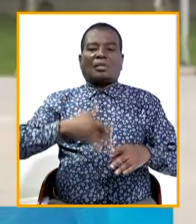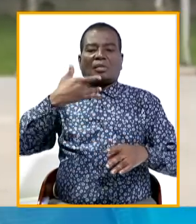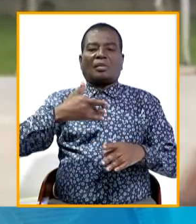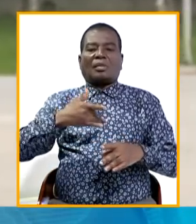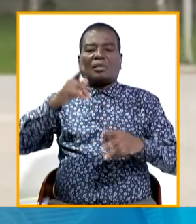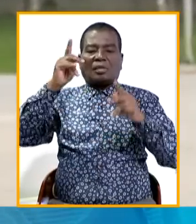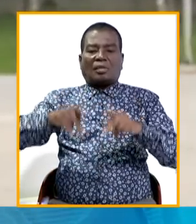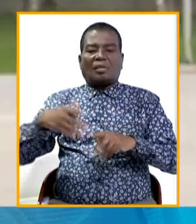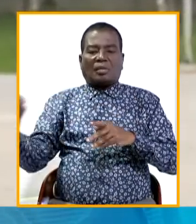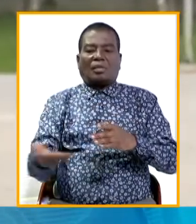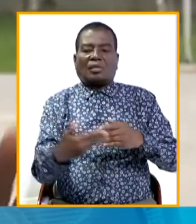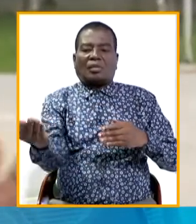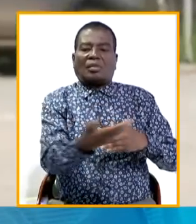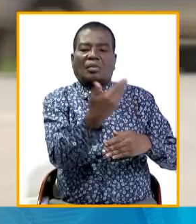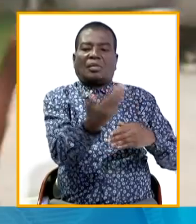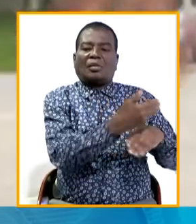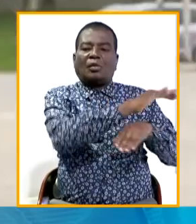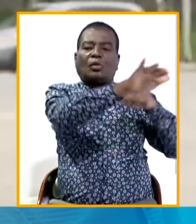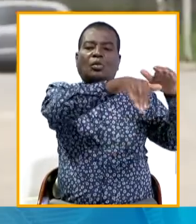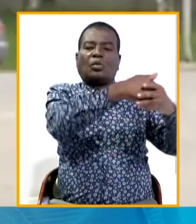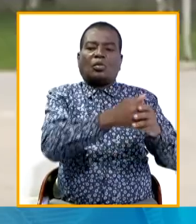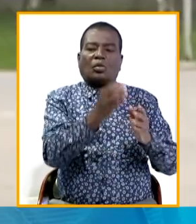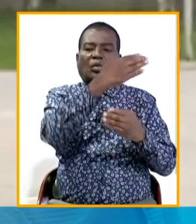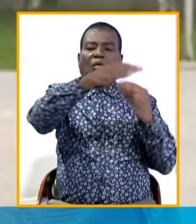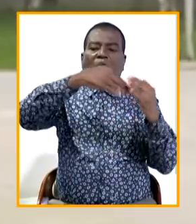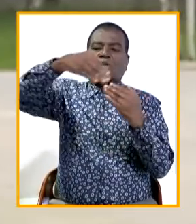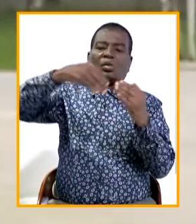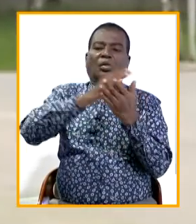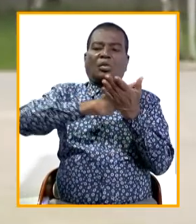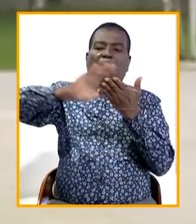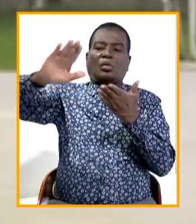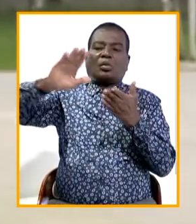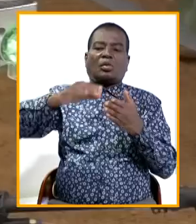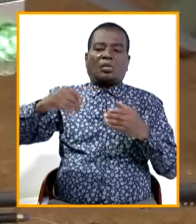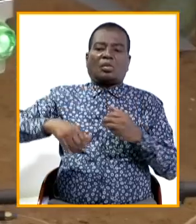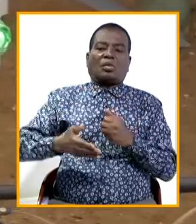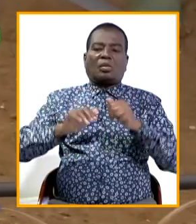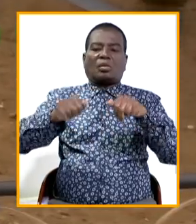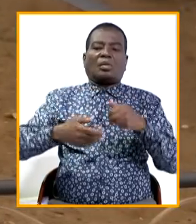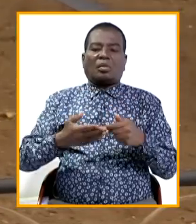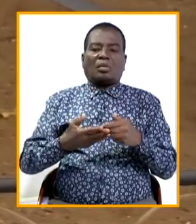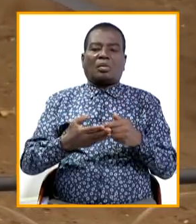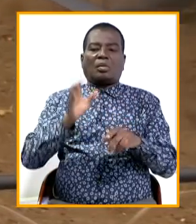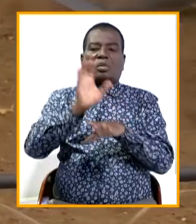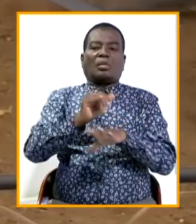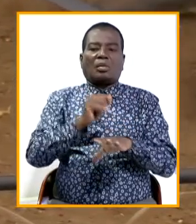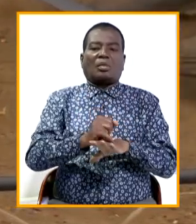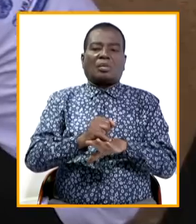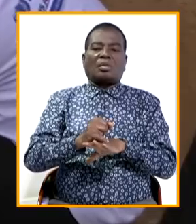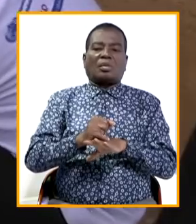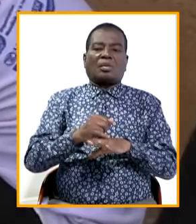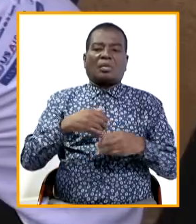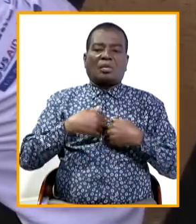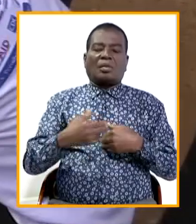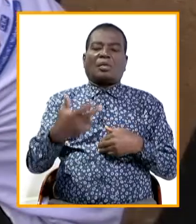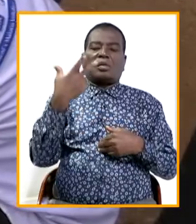aux alentours des maisons, rendre l'environnement propre. Cela peut vraiment nous aider. La Côte d'Ivoire s'est dotée de